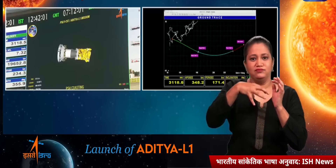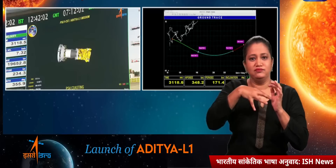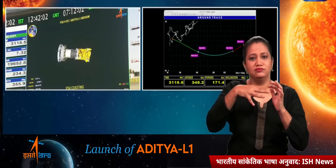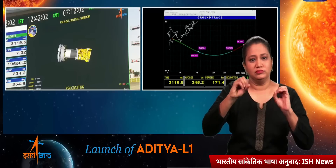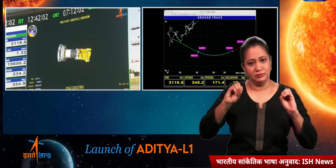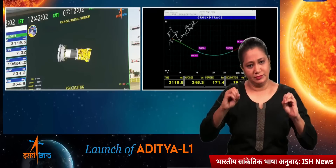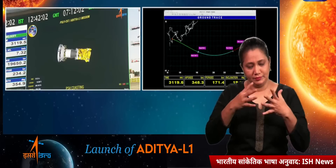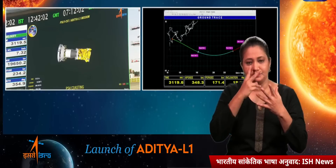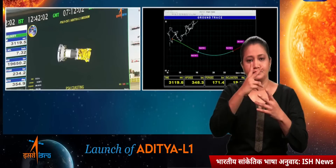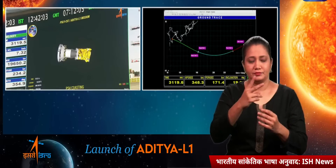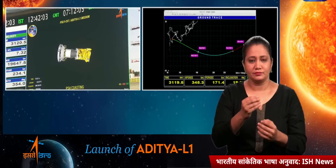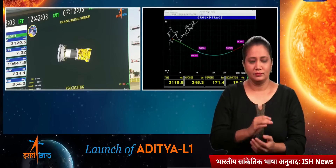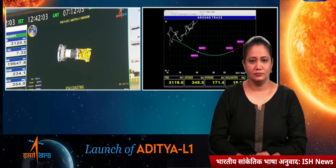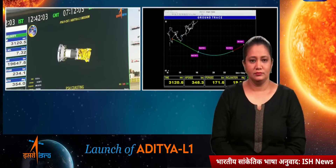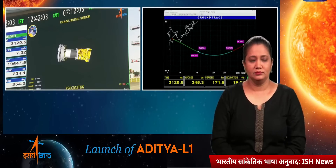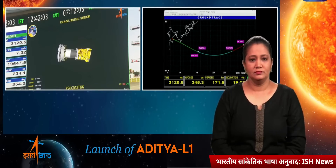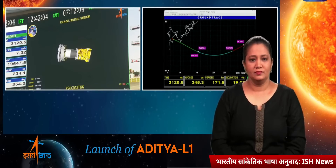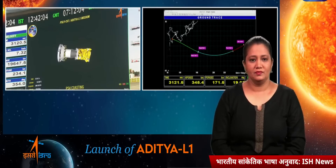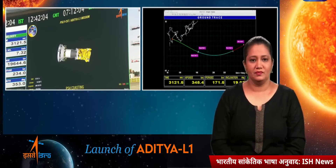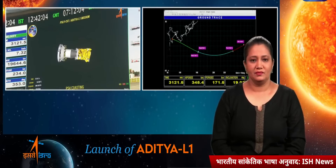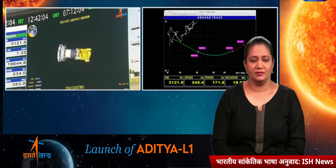देखेंगे।